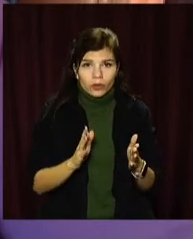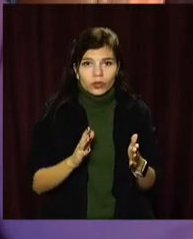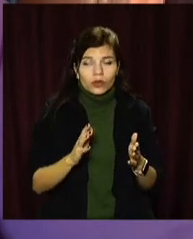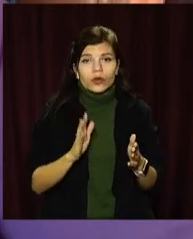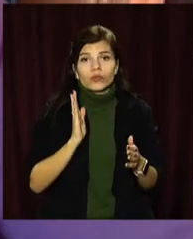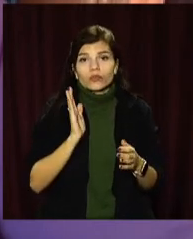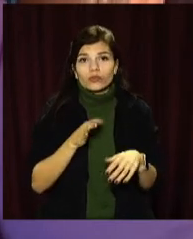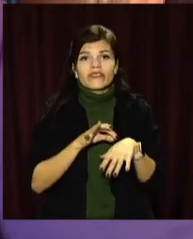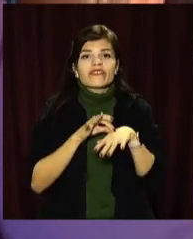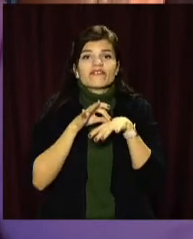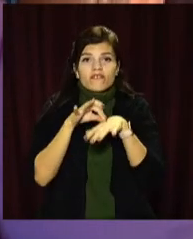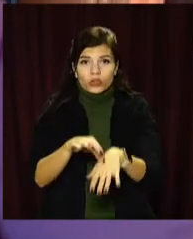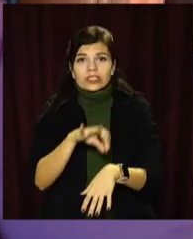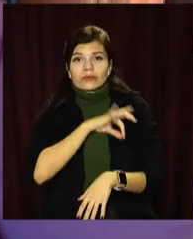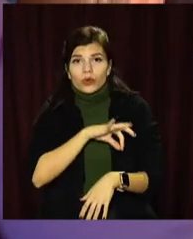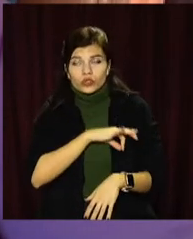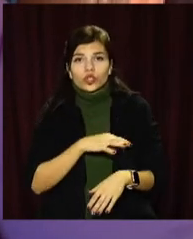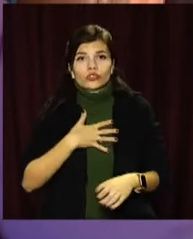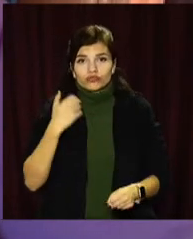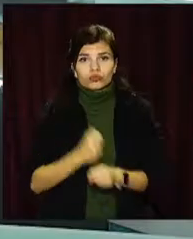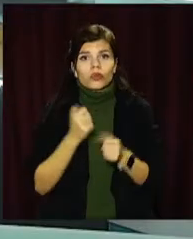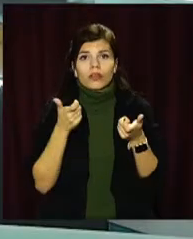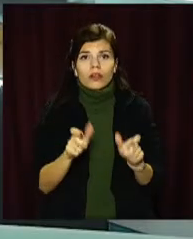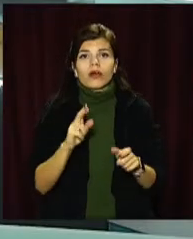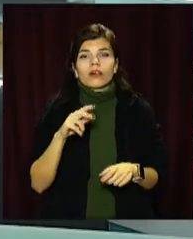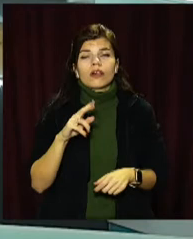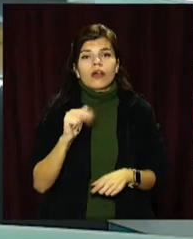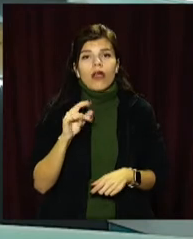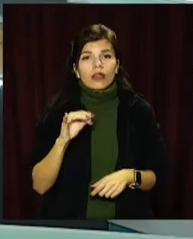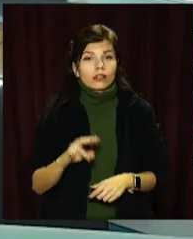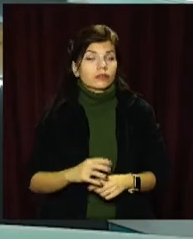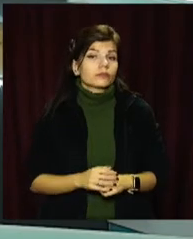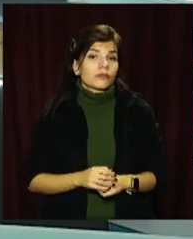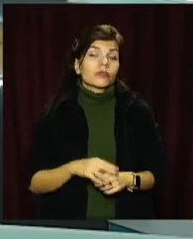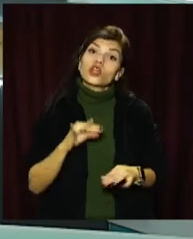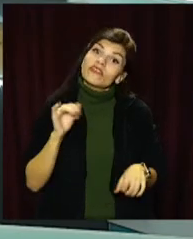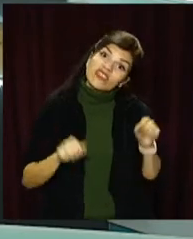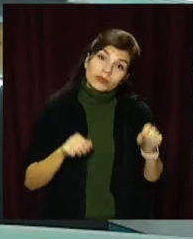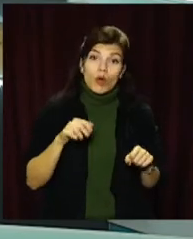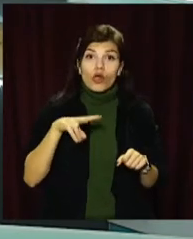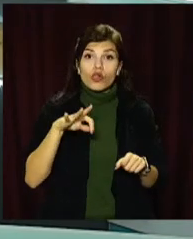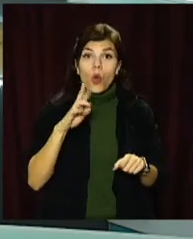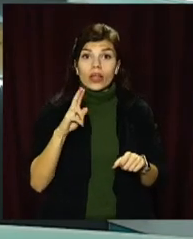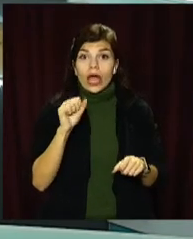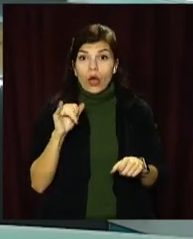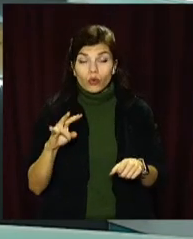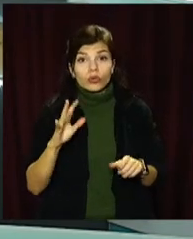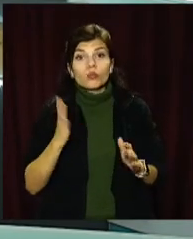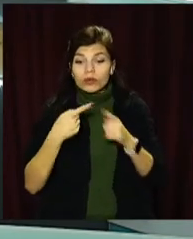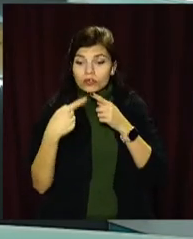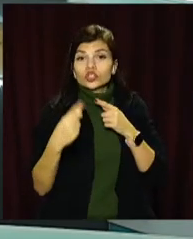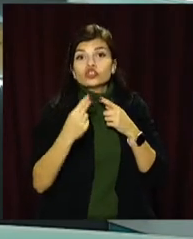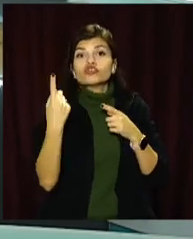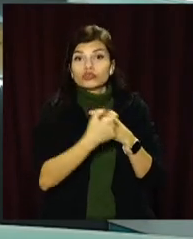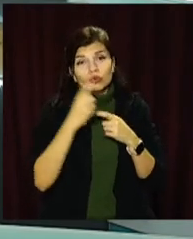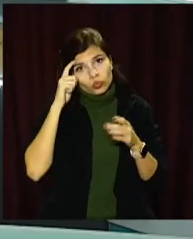вводити жорсткий карантин. Чи можливий локдаун, стане зрозуміло вже за тиждень.